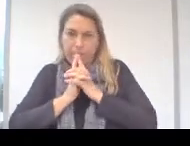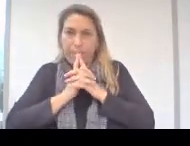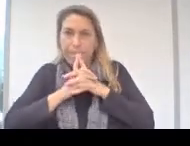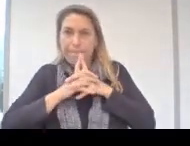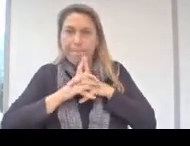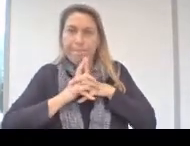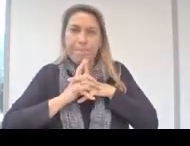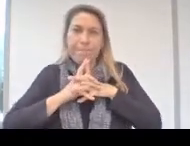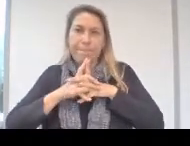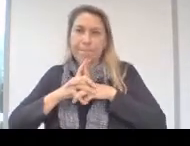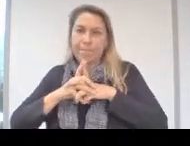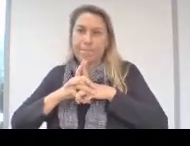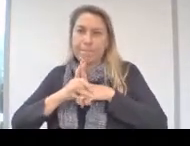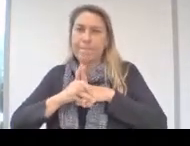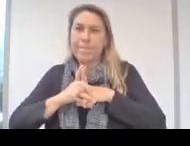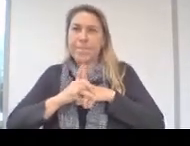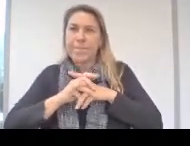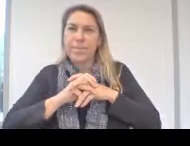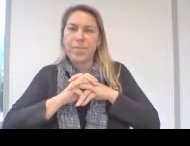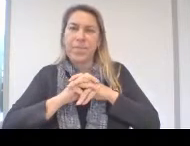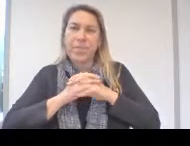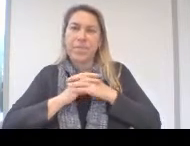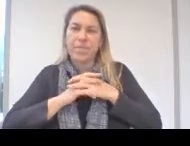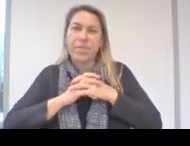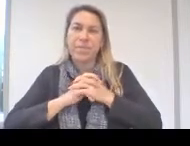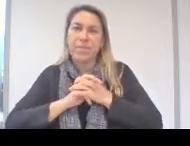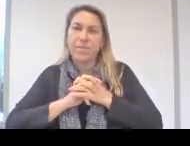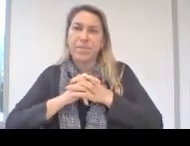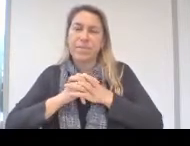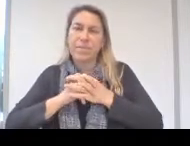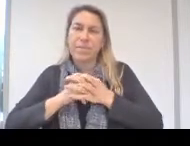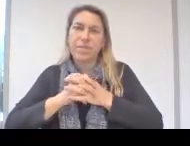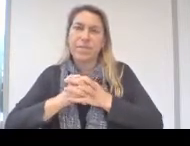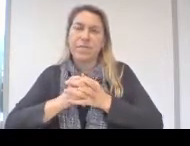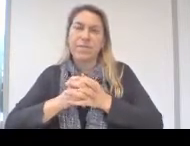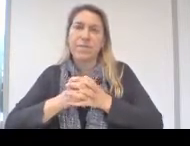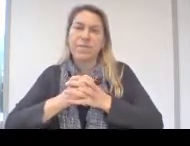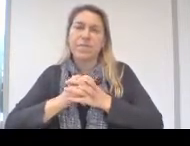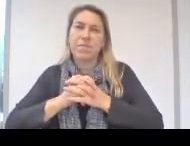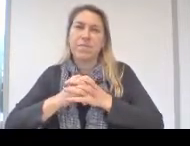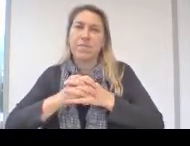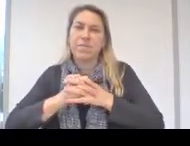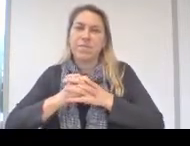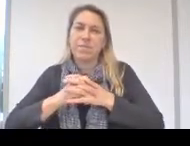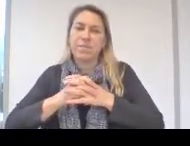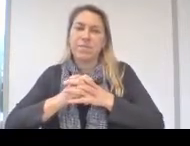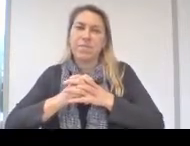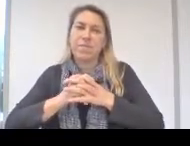le relationnel client, on le retrouve dans tous les métiers. Donc ça, c'est des choses qu'on peut bien évidemment